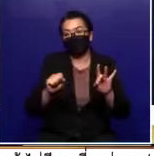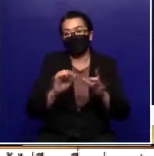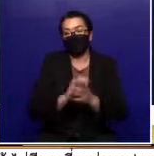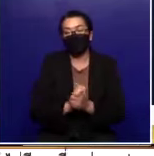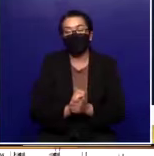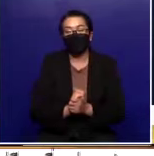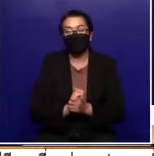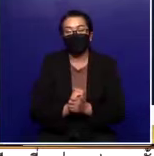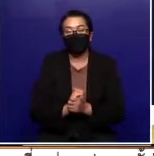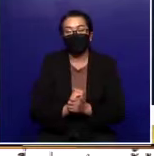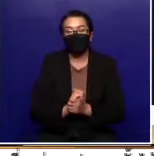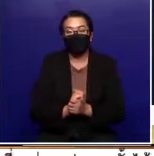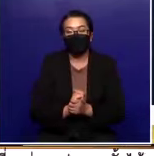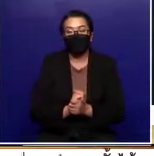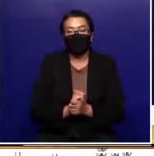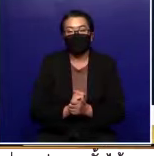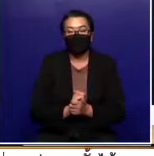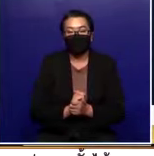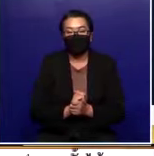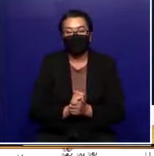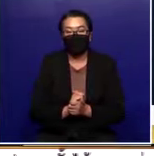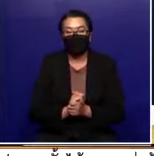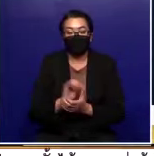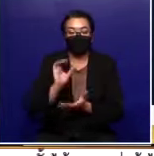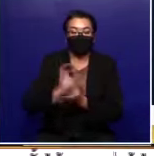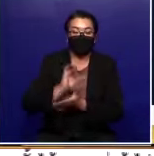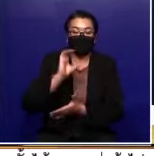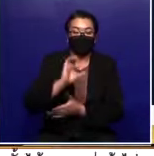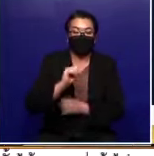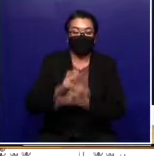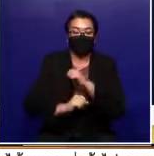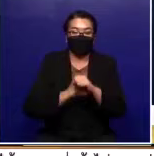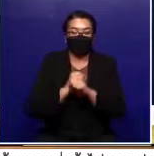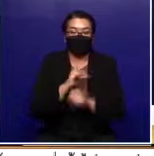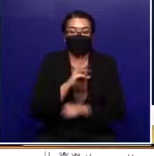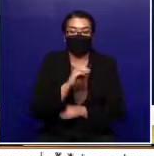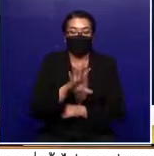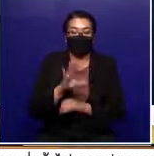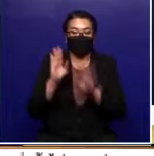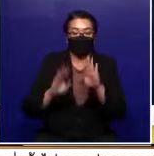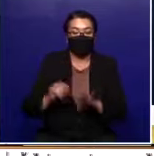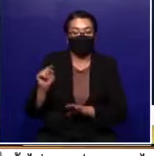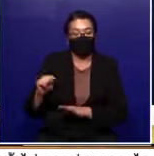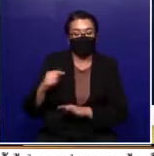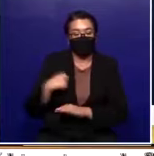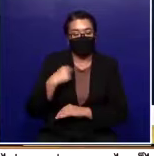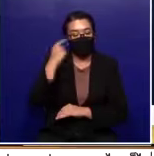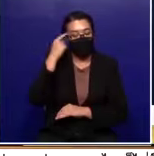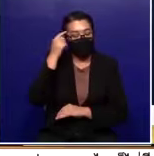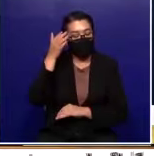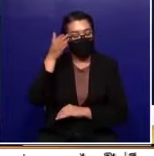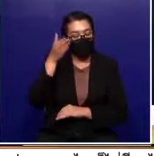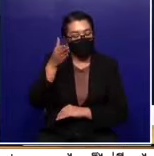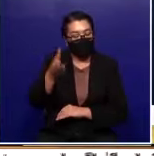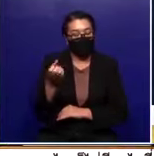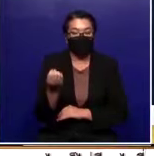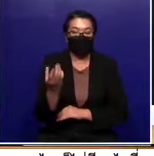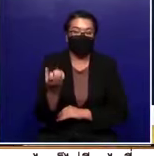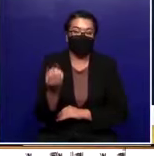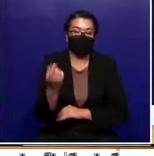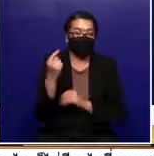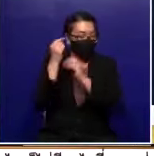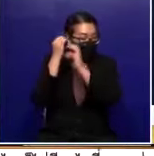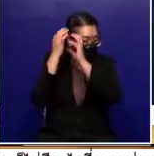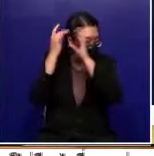พครับทำงบประมาณปี65แบบนี้เนี่ยผมมองไม่เห็นอนาคตและที่ท่